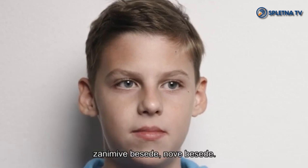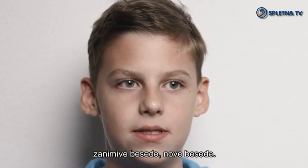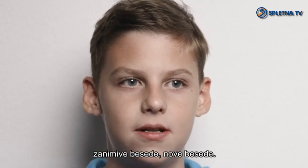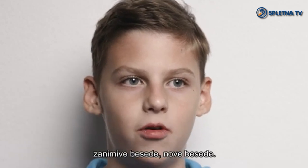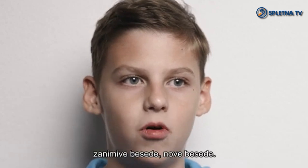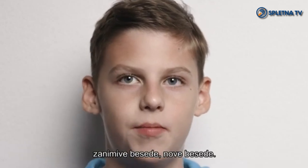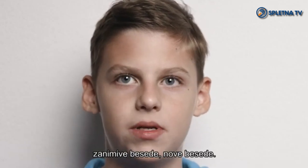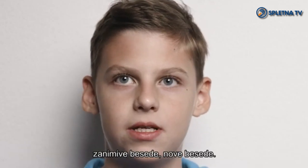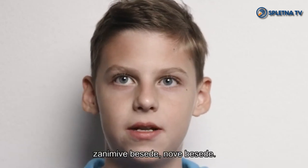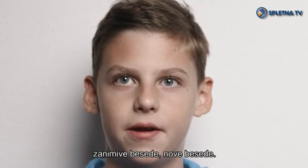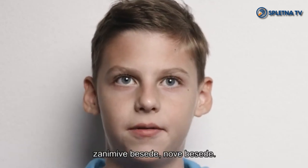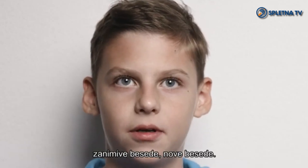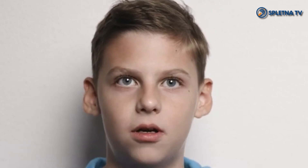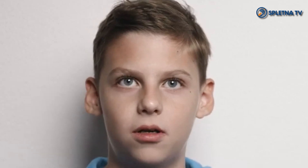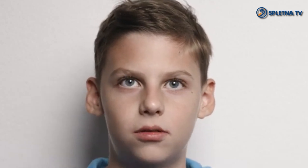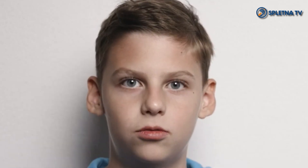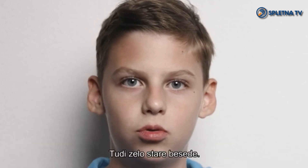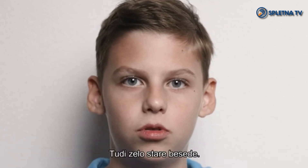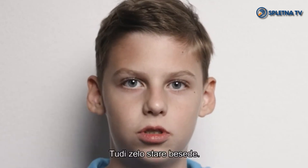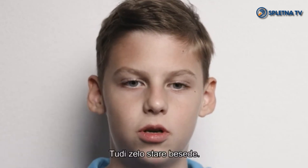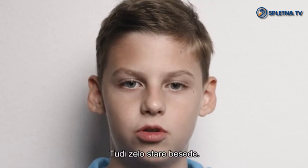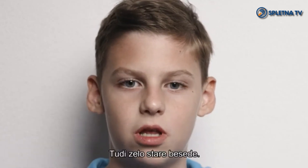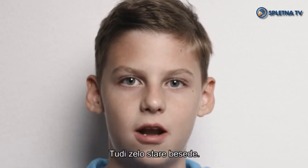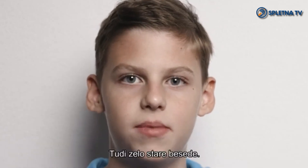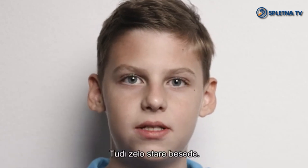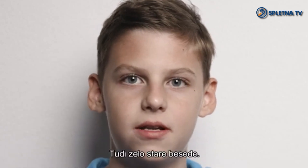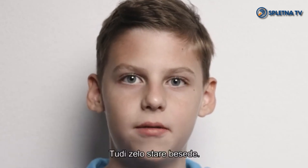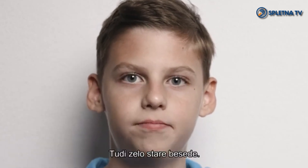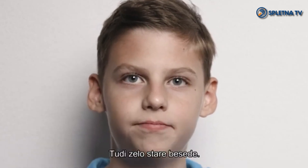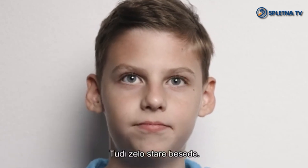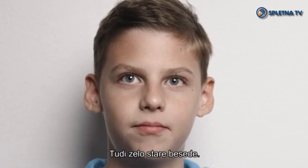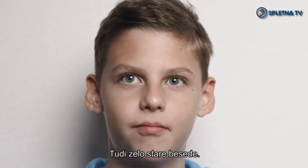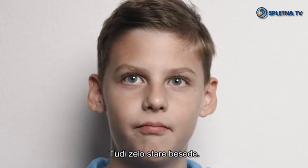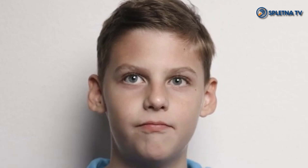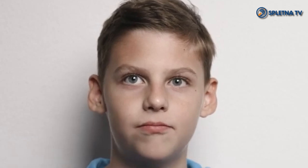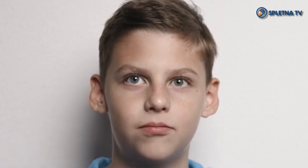zanimive besede, nove besede, tudi zelo stare besede.